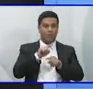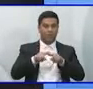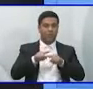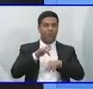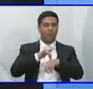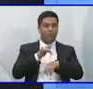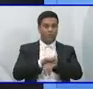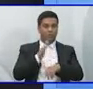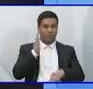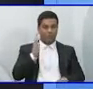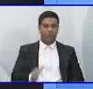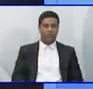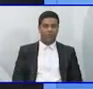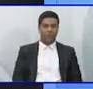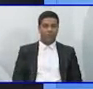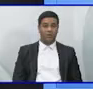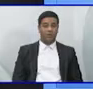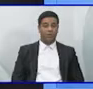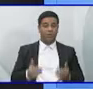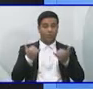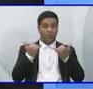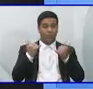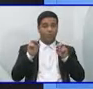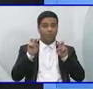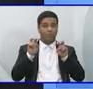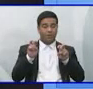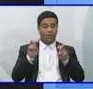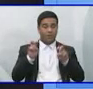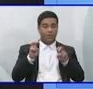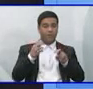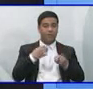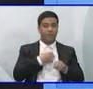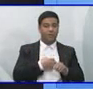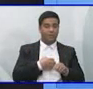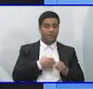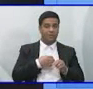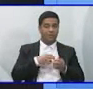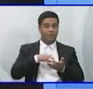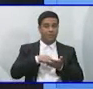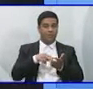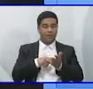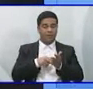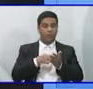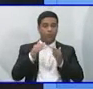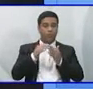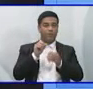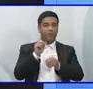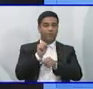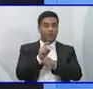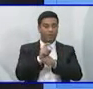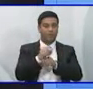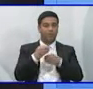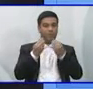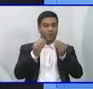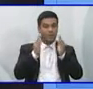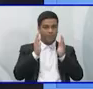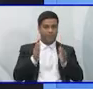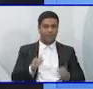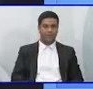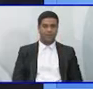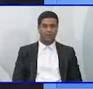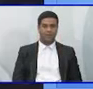ham yetib keldik. Bugungi mavzuimiz asosida sizga quyidagi uyga vazifani